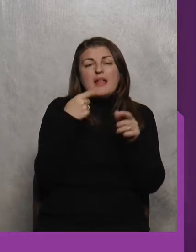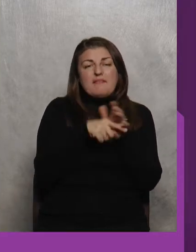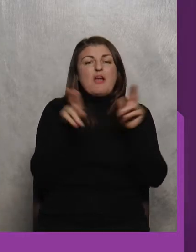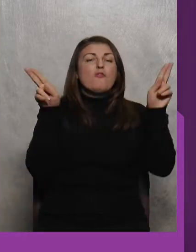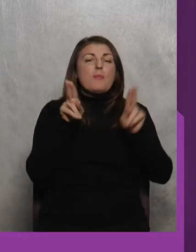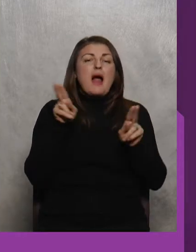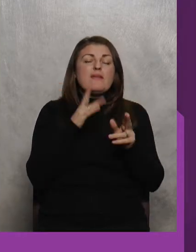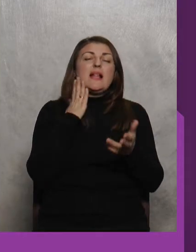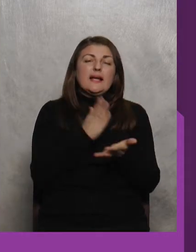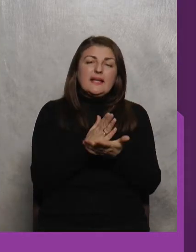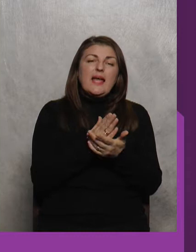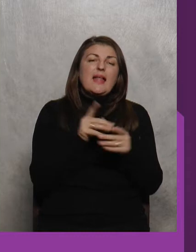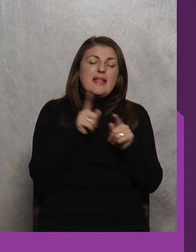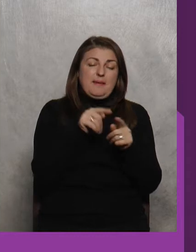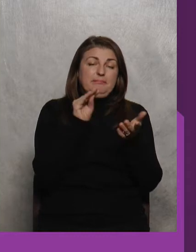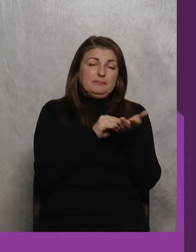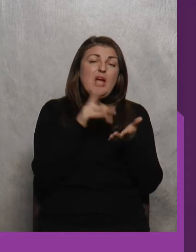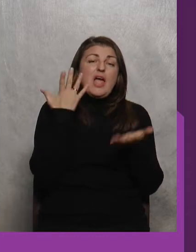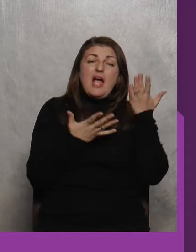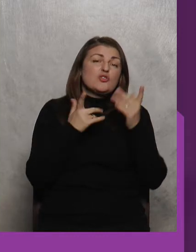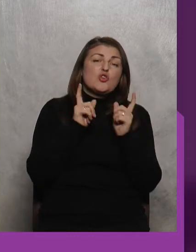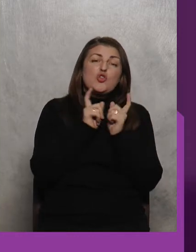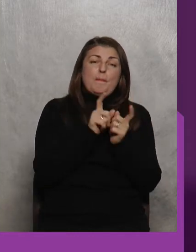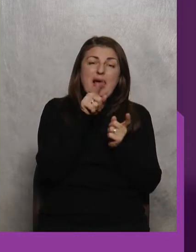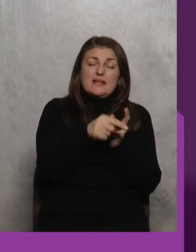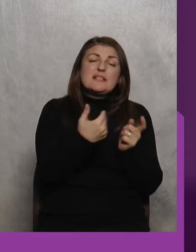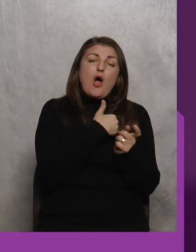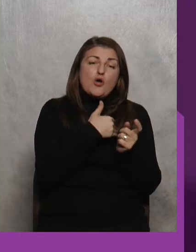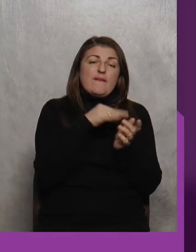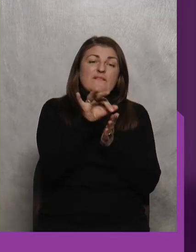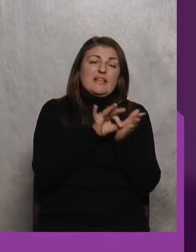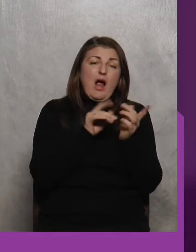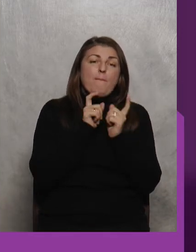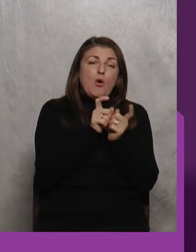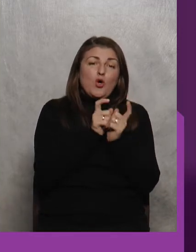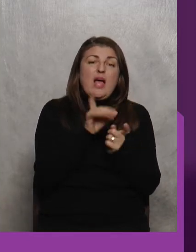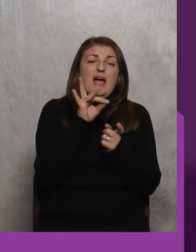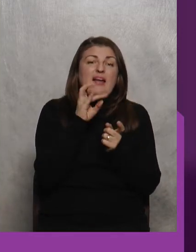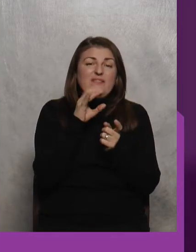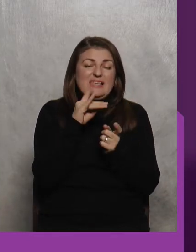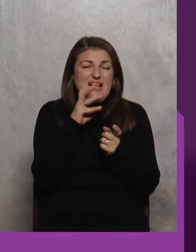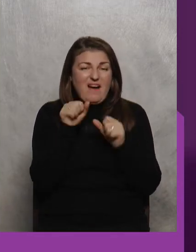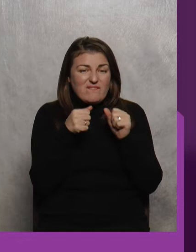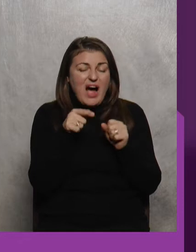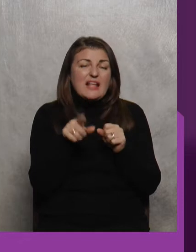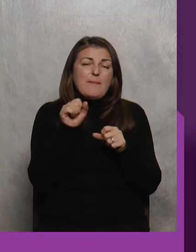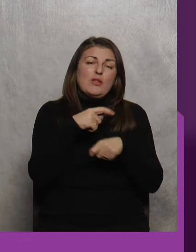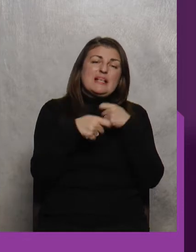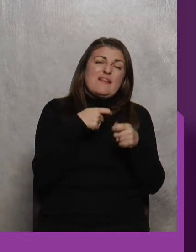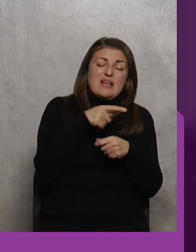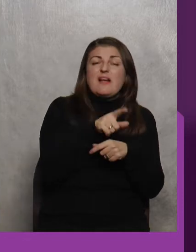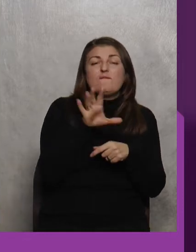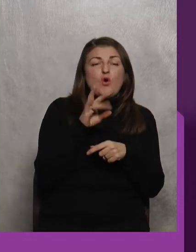правилах є примітка, що якщо суперники захотіли відразу боротися в рефері-захваті або на зав'язках,